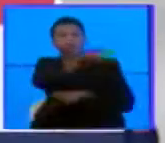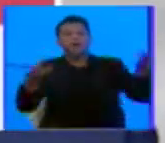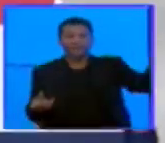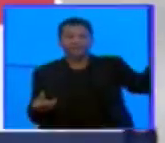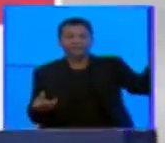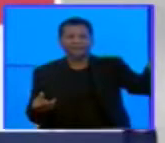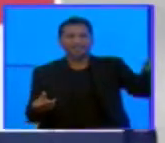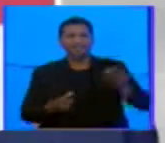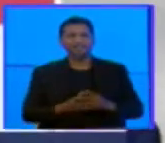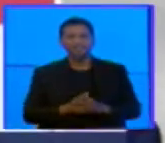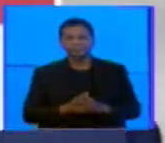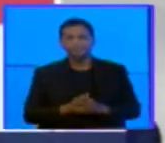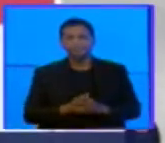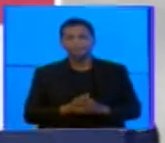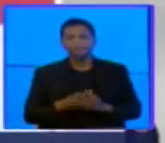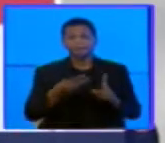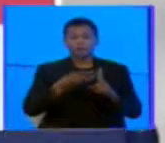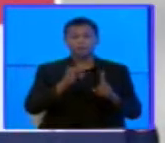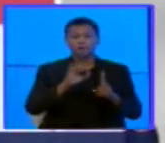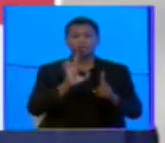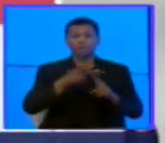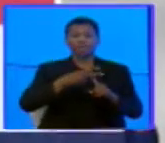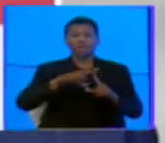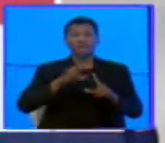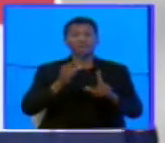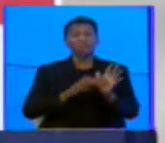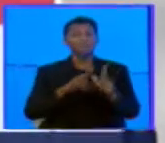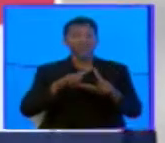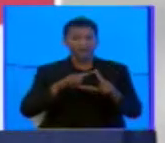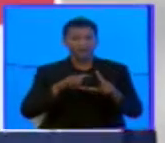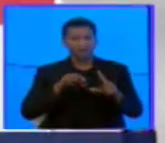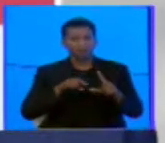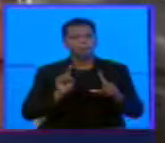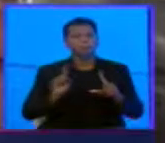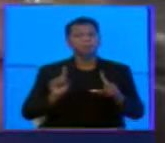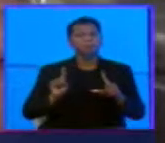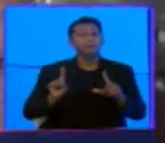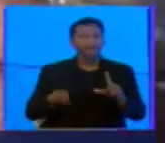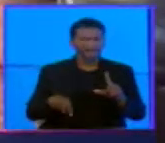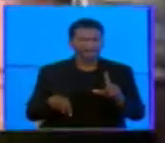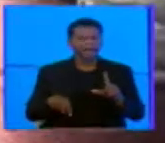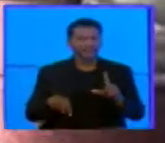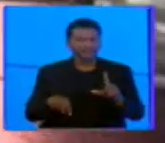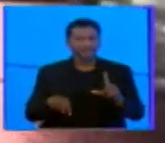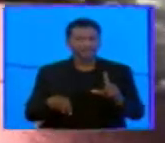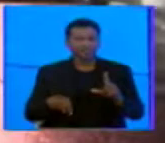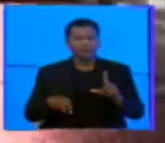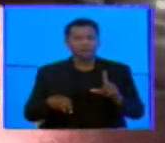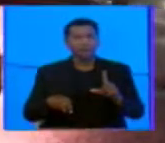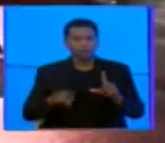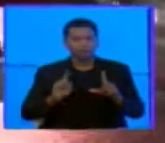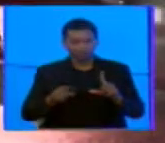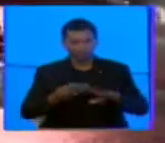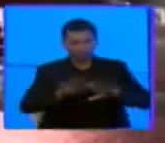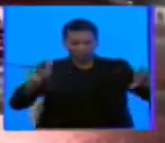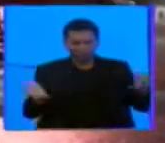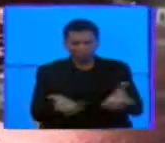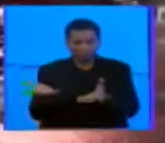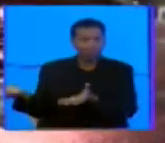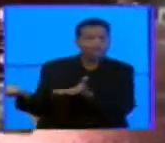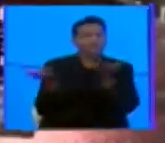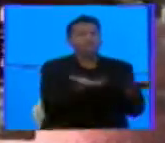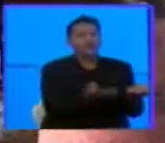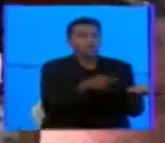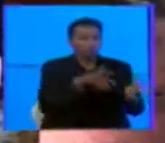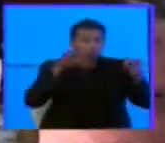telah memastikan kendaraan pendingin dalam kondisi baik sehingga monitoring suhu dalam perjalanan dari bandara